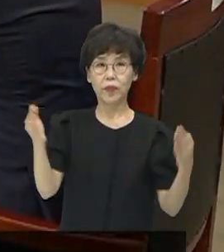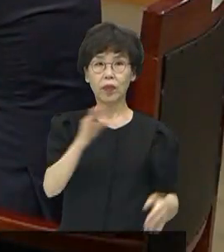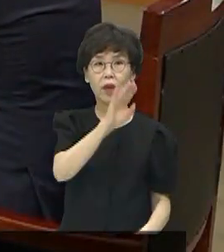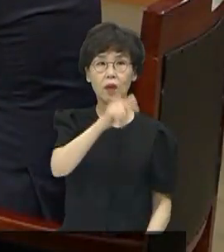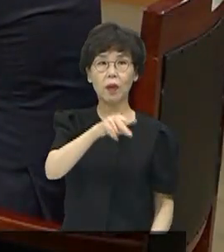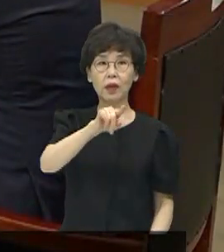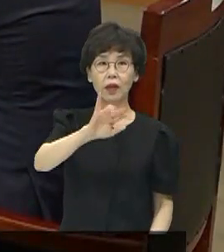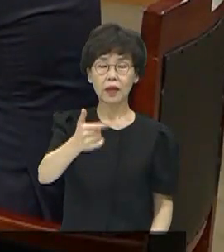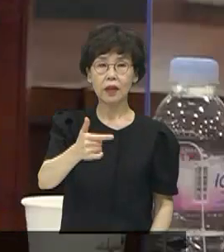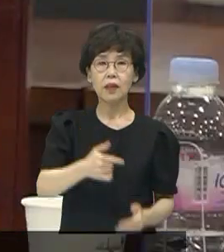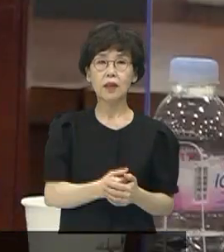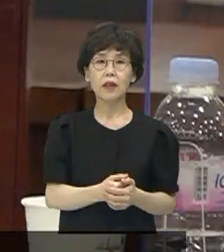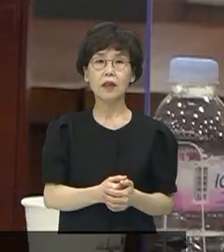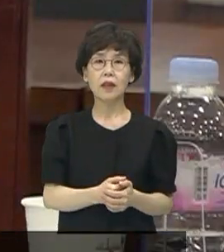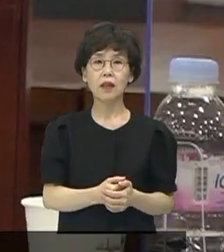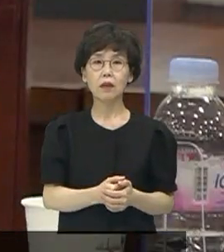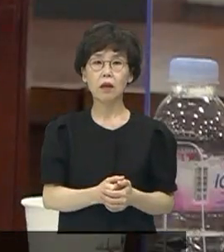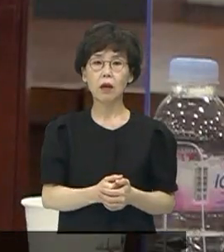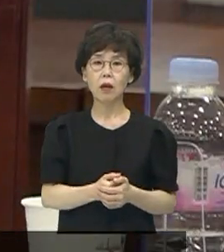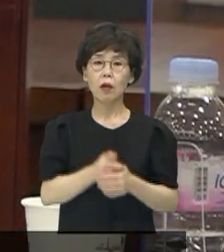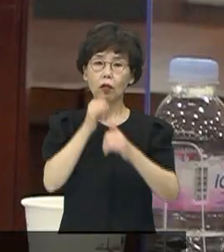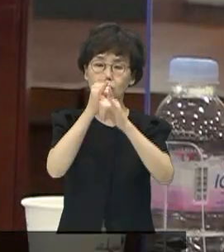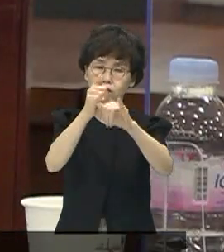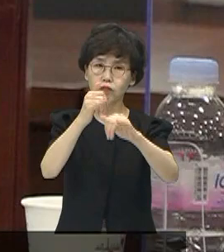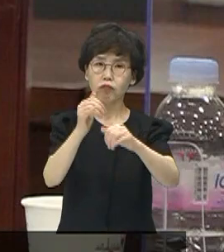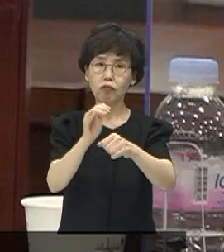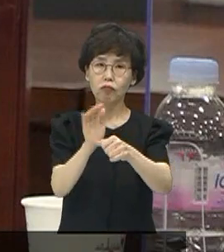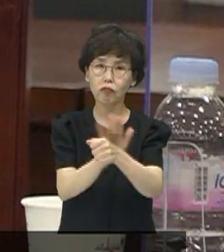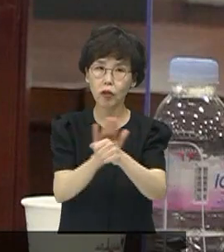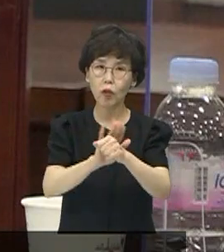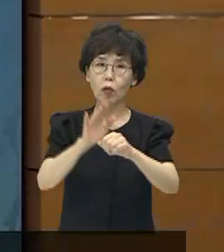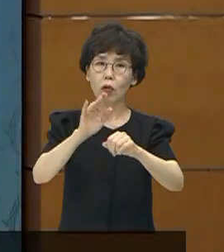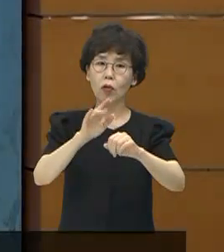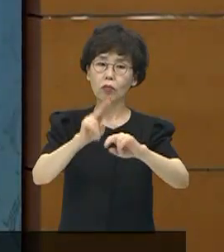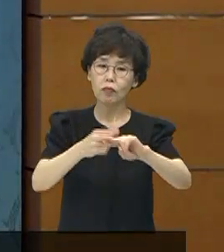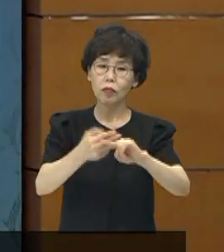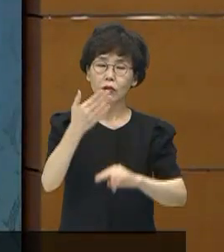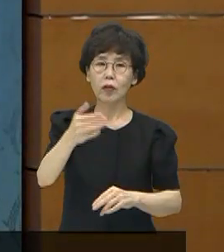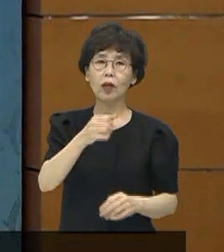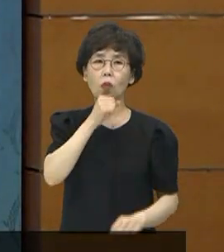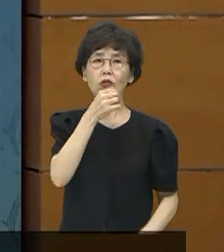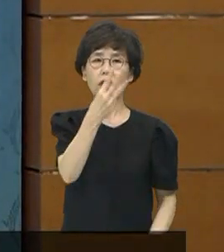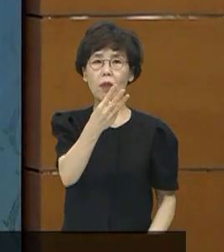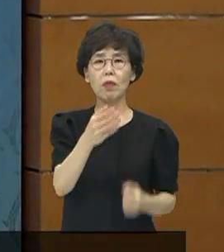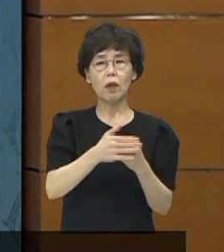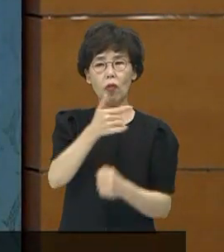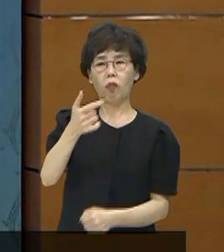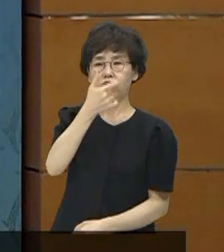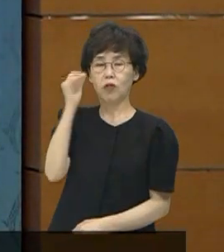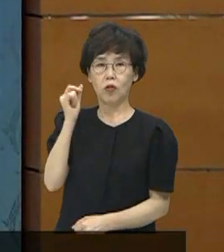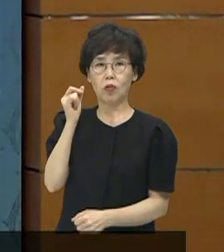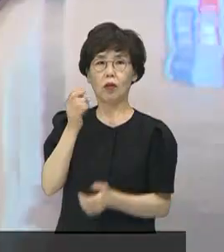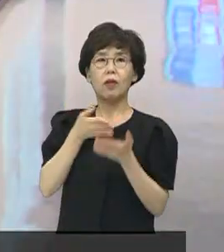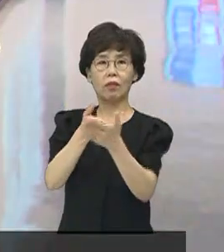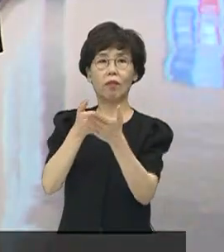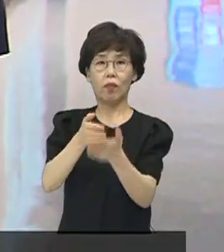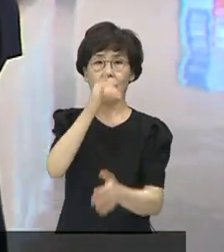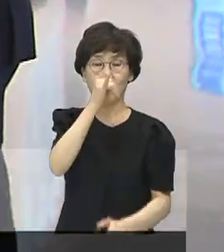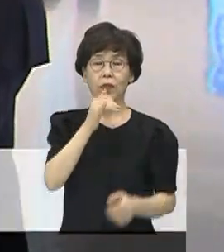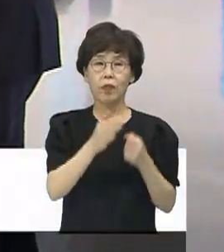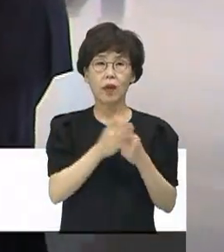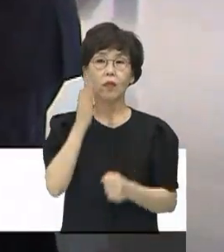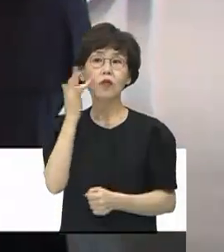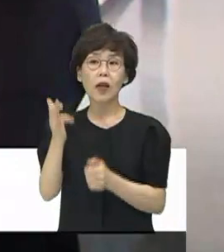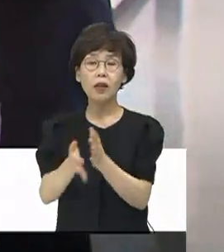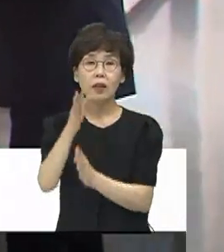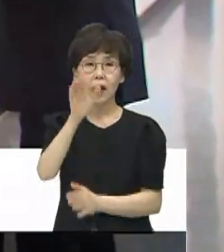박상진 의사의 서훈이 3등급에 머물면서 공적에 비해 등급이 낮다는 지적이 끊임없이 제기됐습니다. 이에